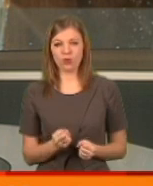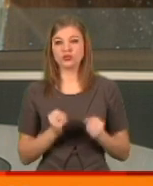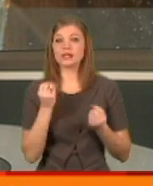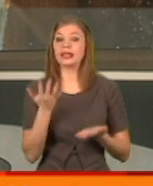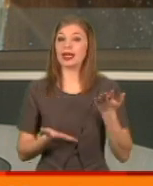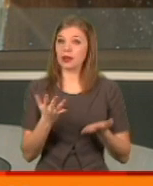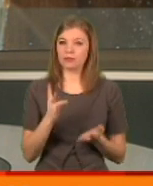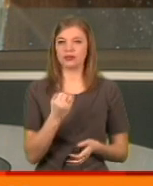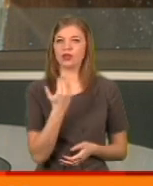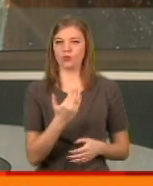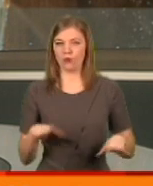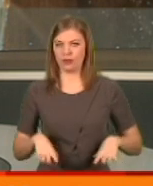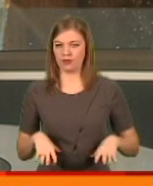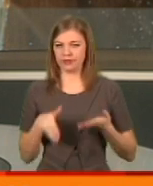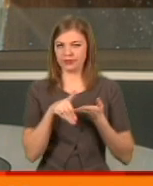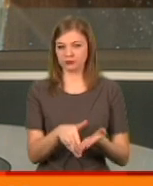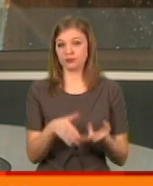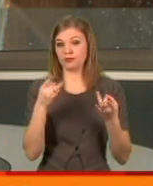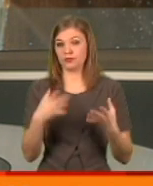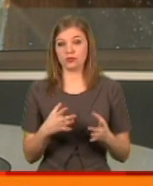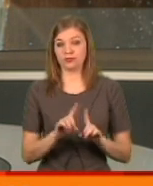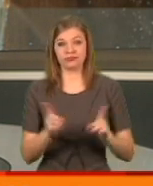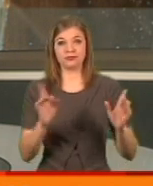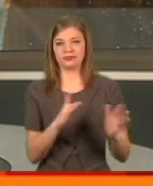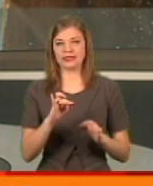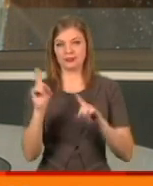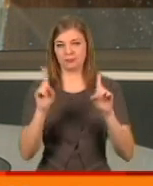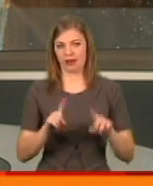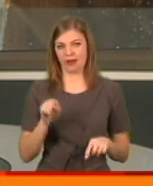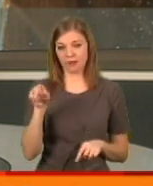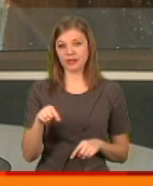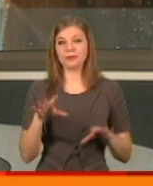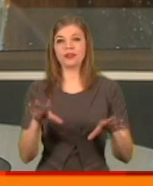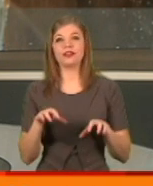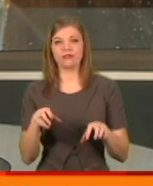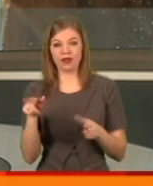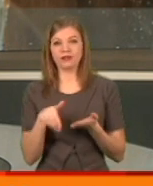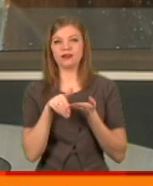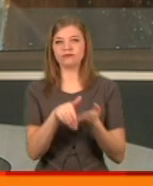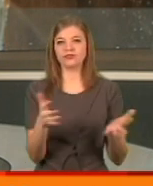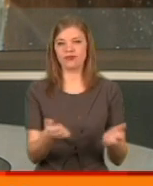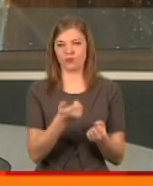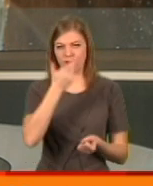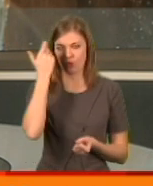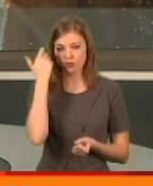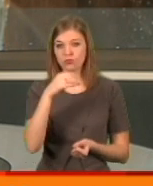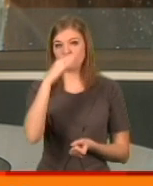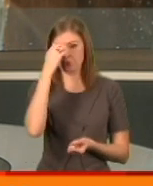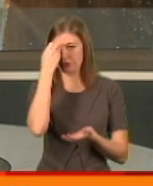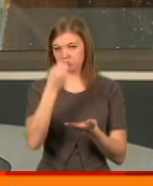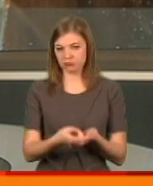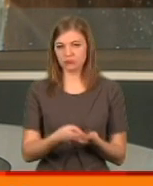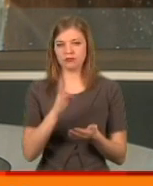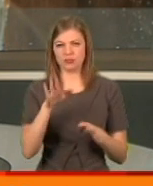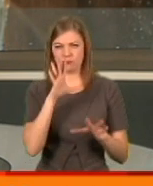якби не його кінь. Просто приголомшлива історія з Прикарпаття. Тварина врятувала життя господарю. Чоловік